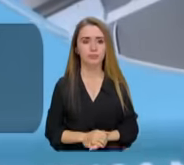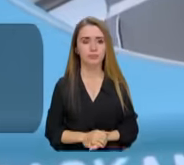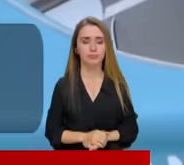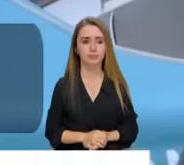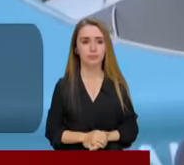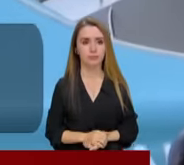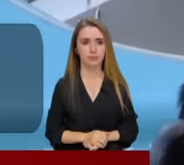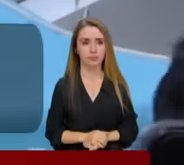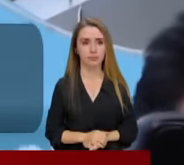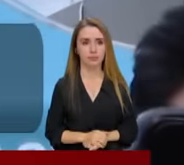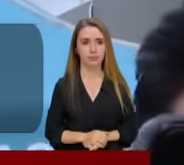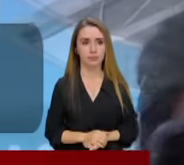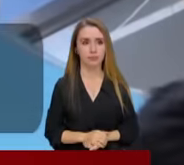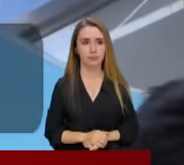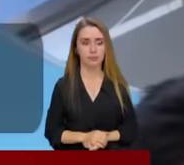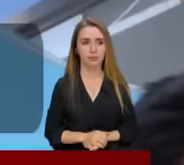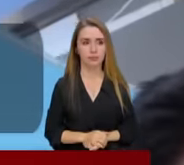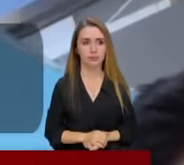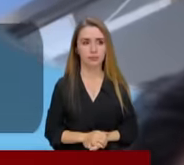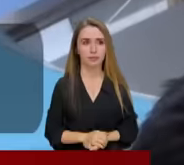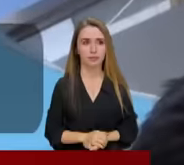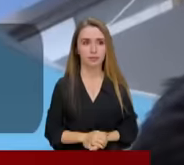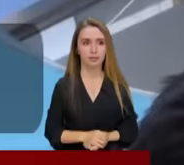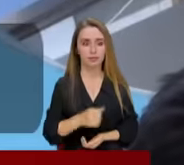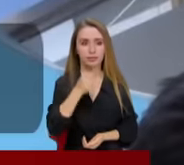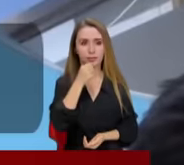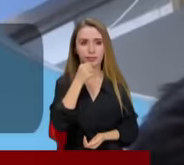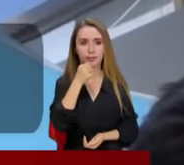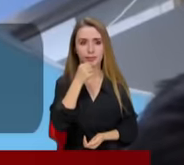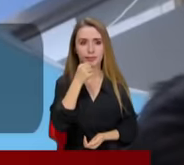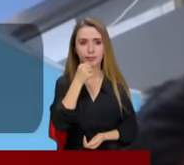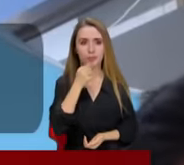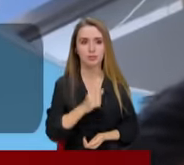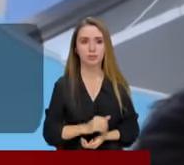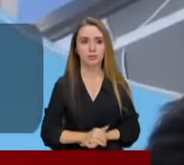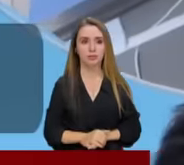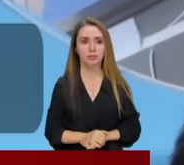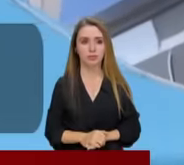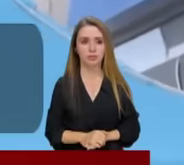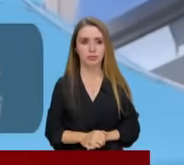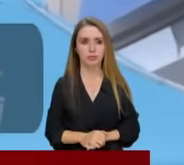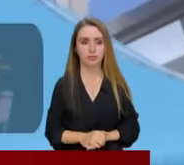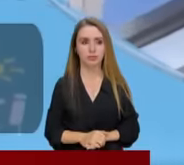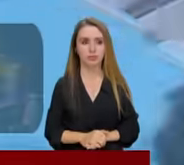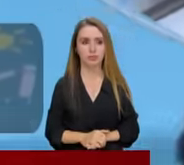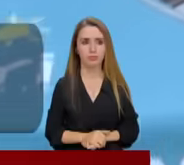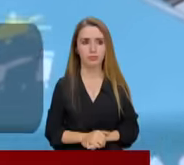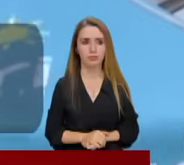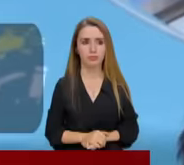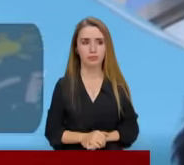şey senin iki dudağın arasında. Emeklilere 11 bin lira derhal seyyanen zam